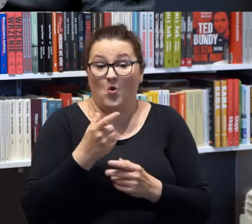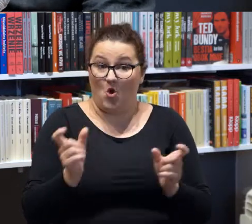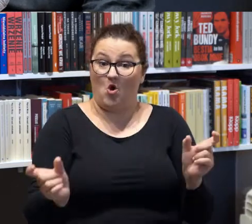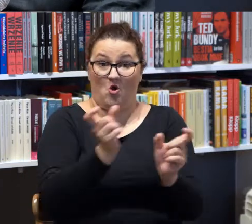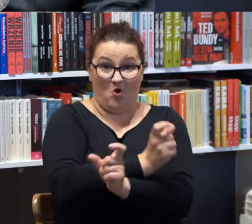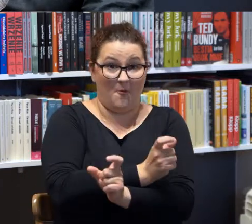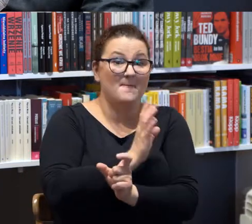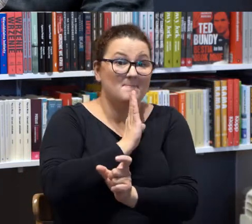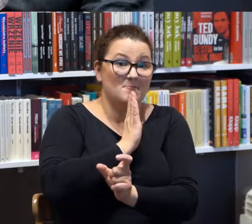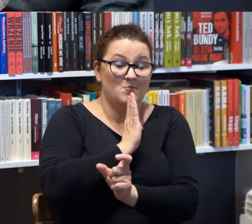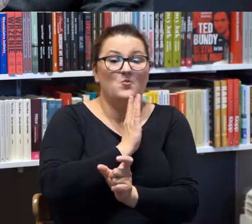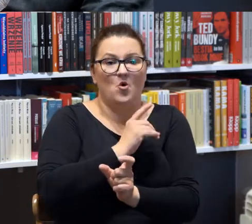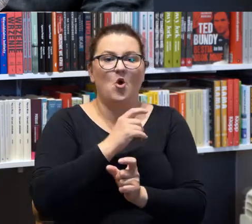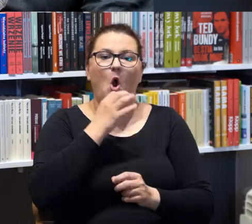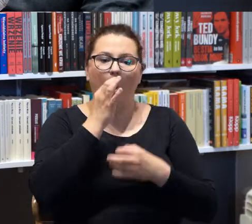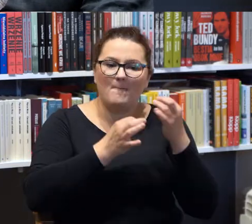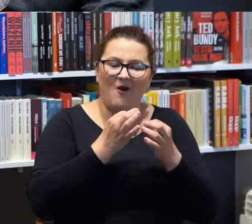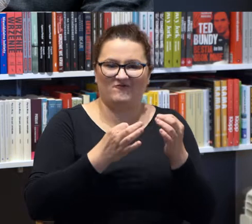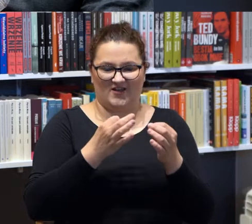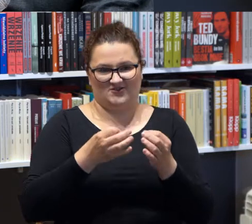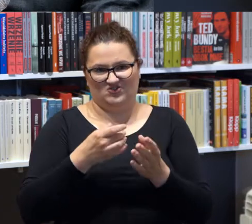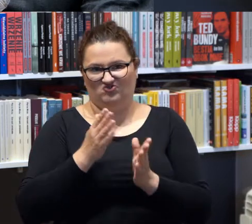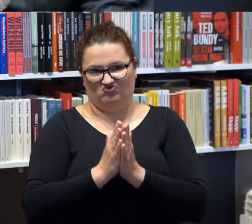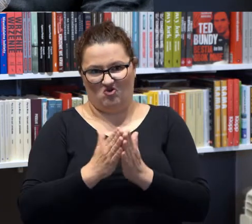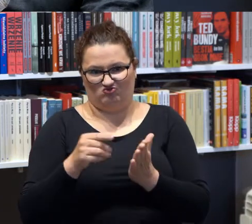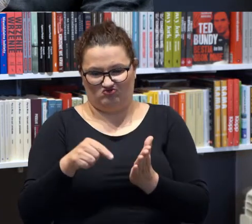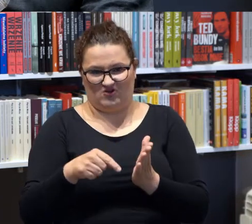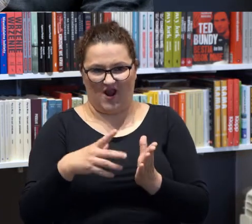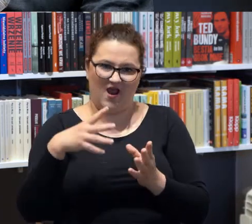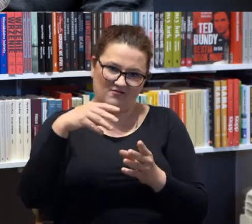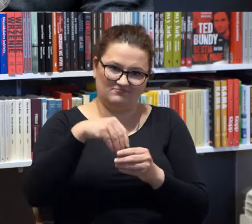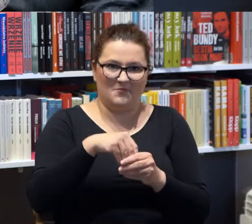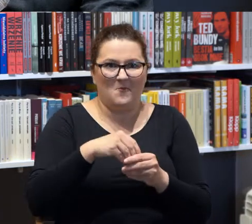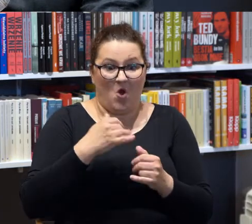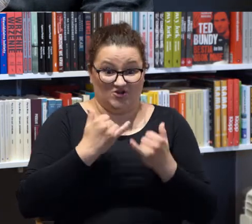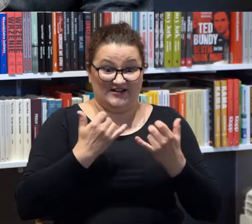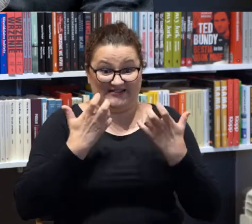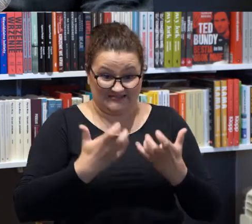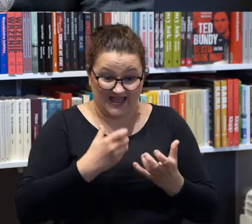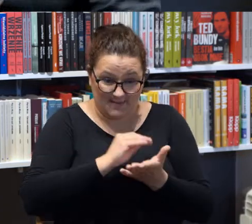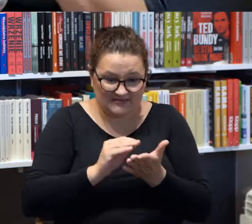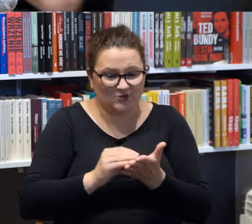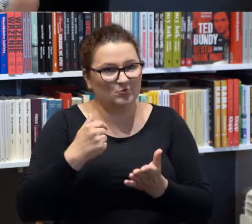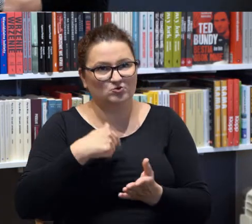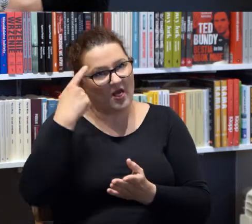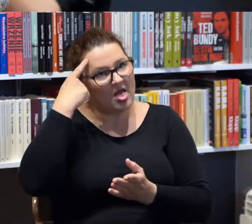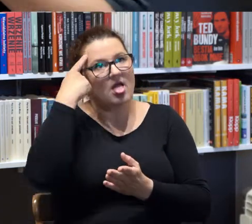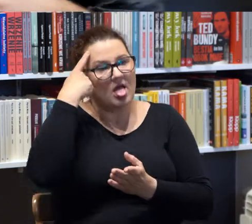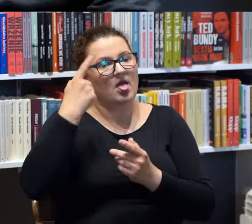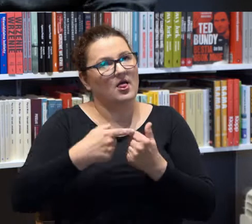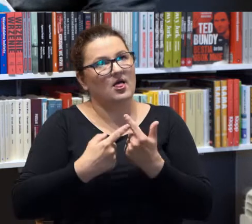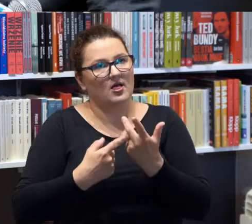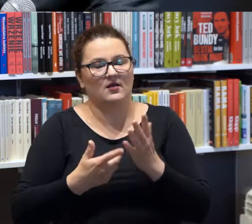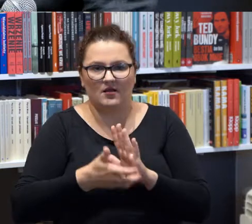taka meta-opowieść o samej książce. No bo ja, żeby ją napisać, no to musiałam sobie tak pogrzebać w tej głowie. Tym punktem zero, rzecz